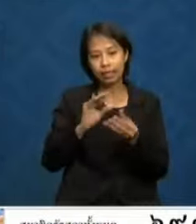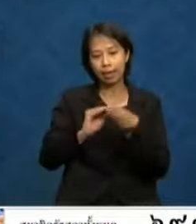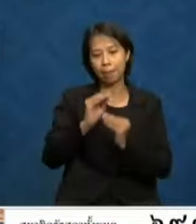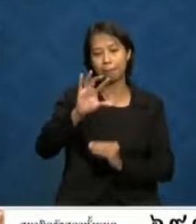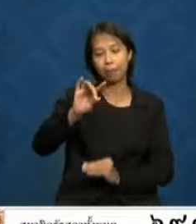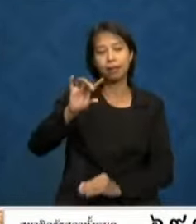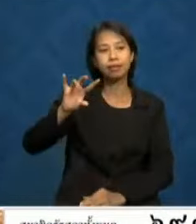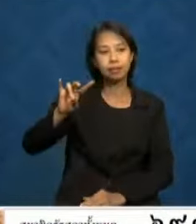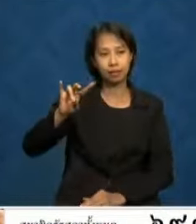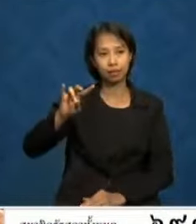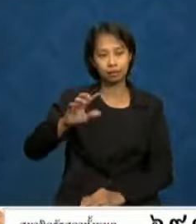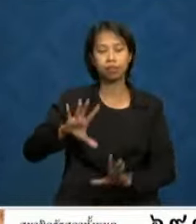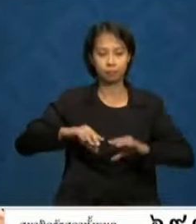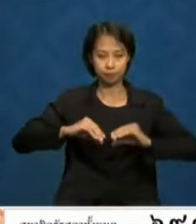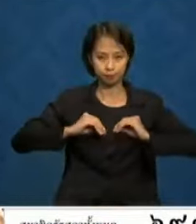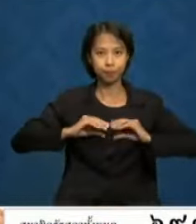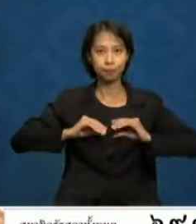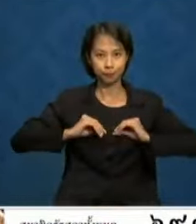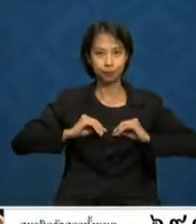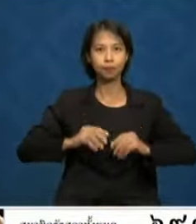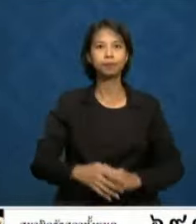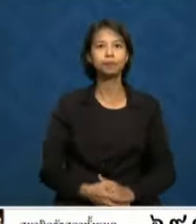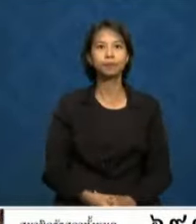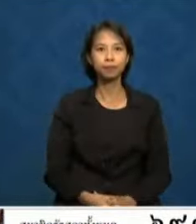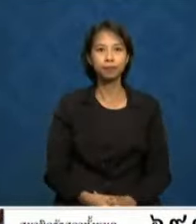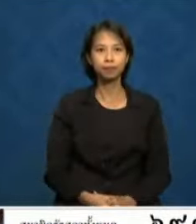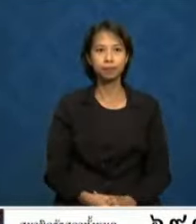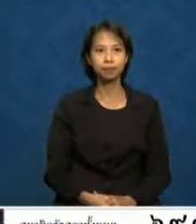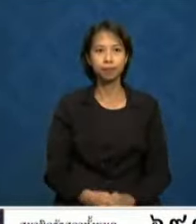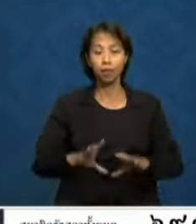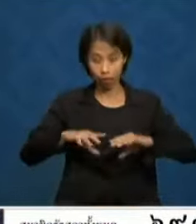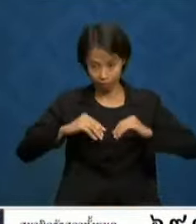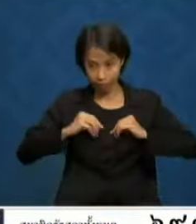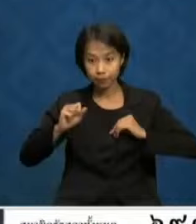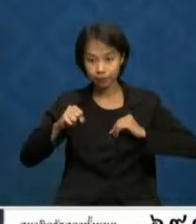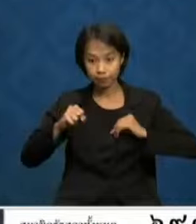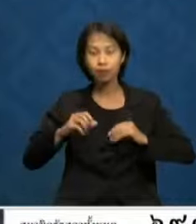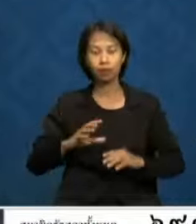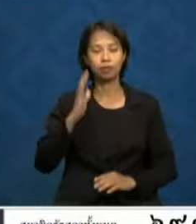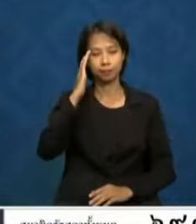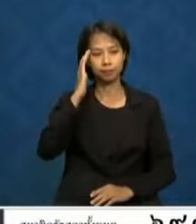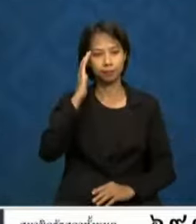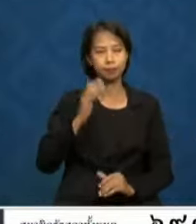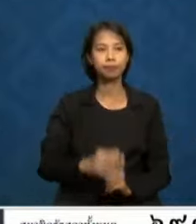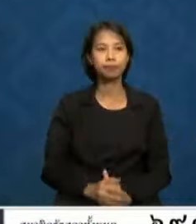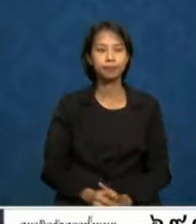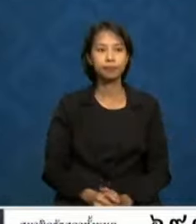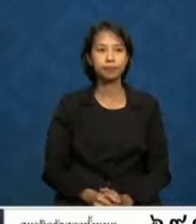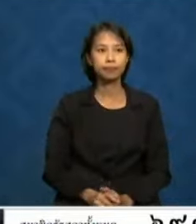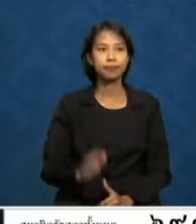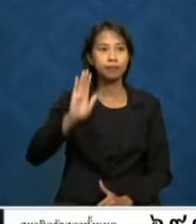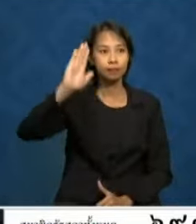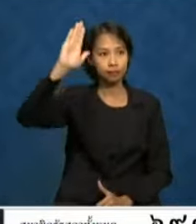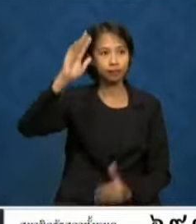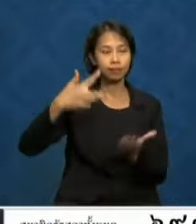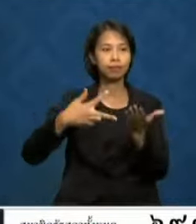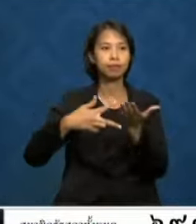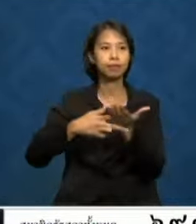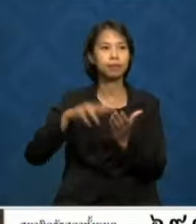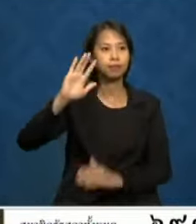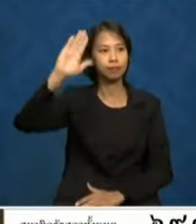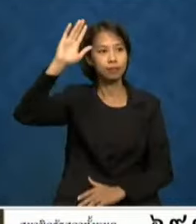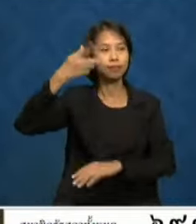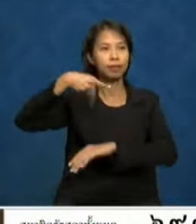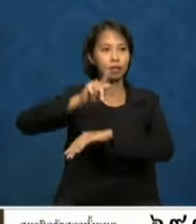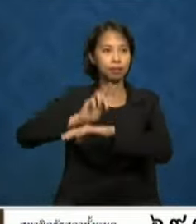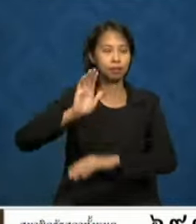87นะครับเห็นด้วยคร ับครับเห็นชอบนะครับครับครับ ท่านประธานครับ เชิญครับเชิญ